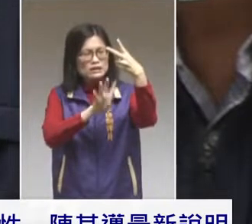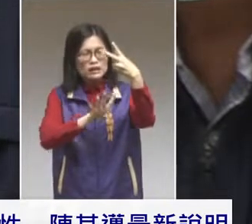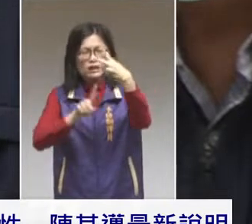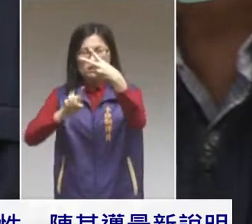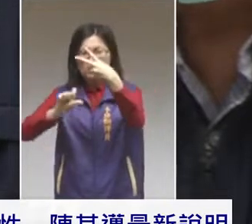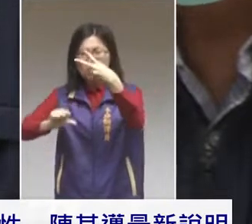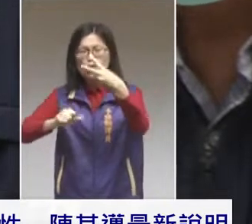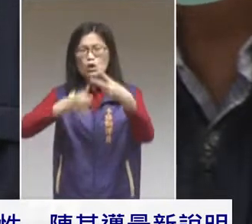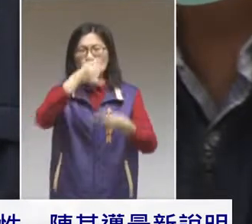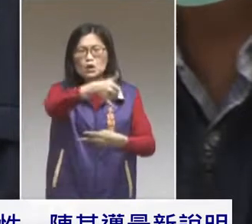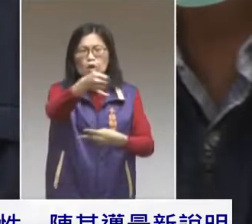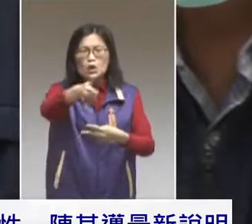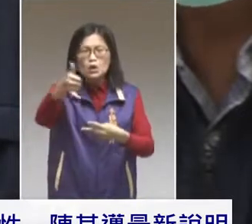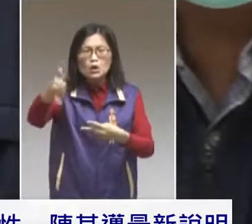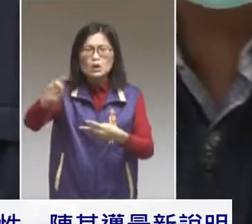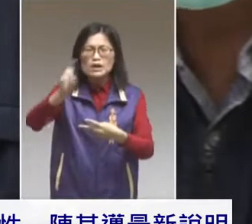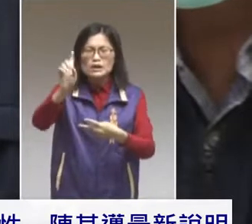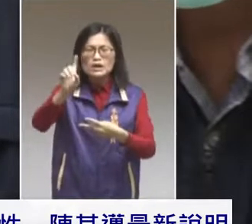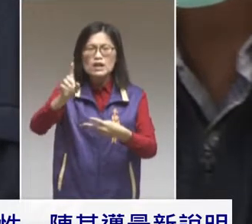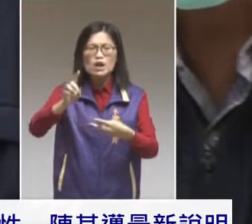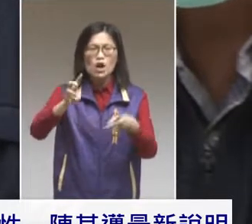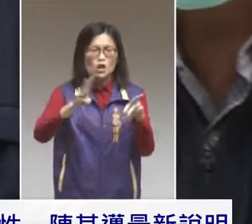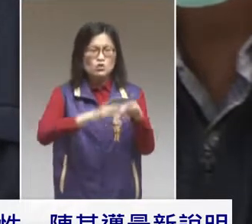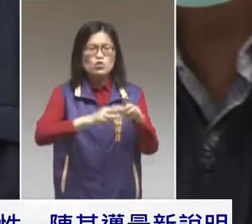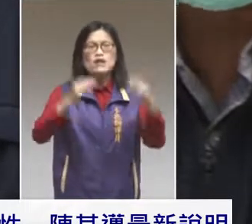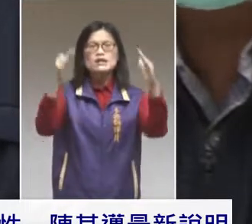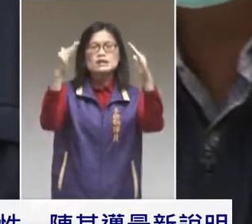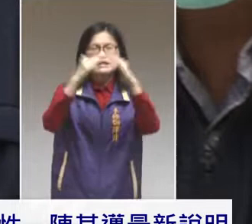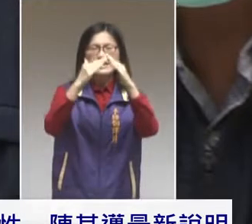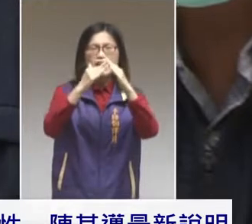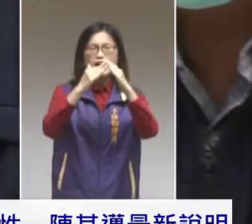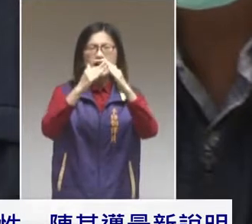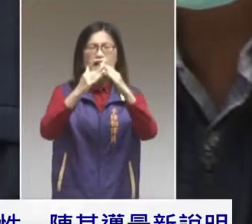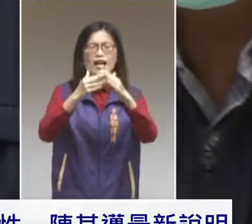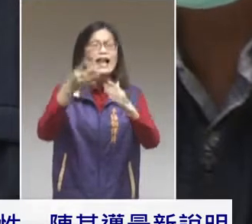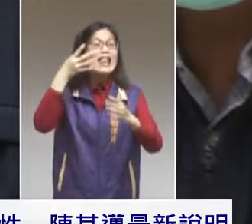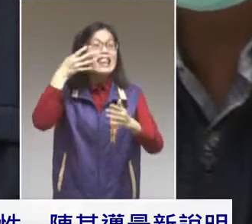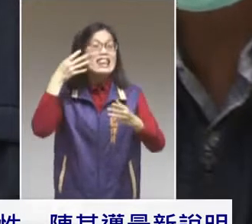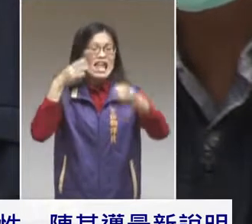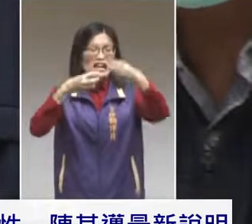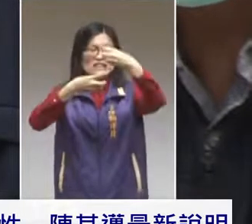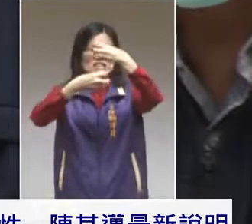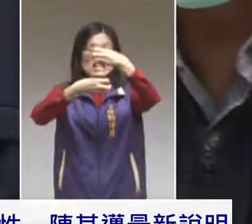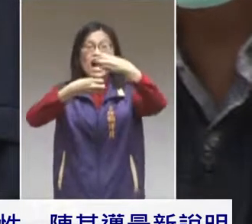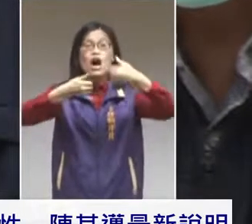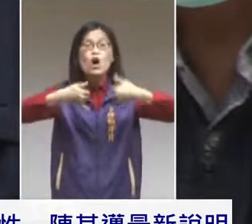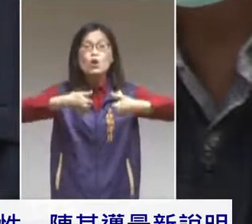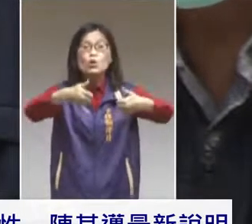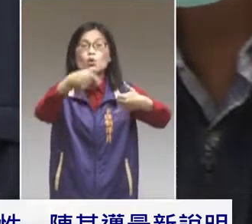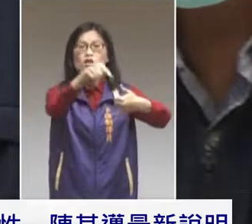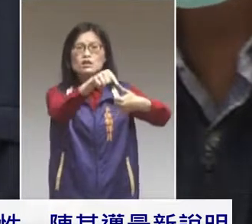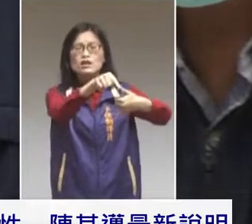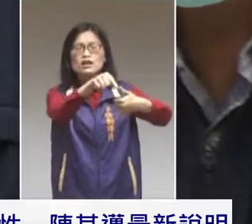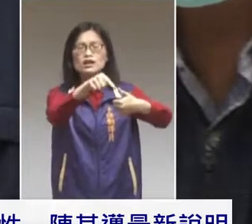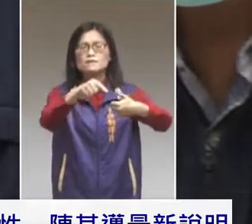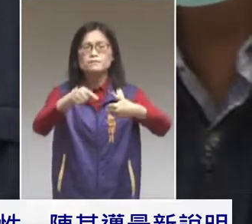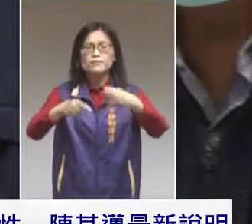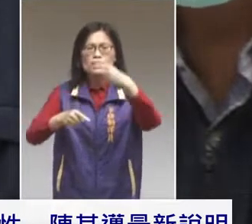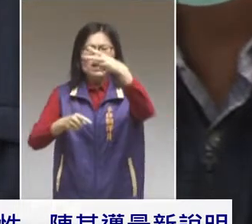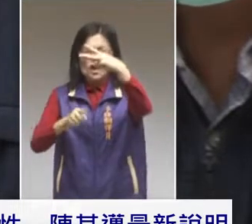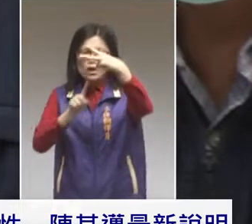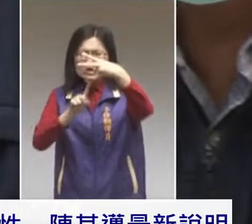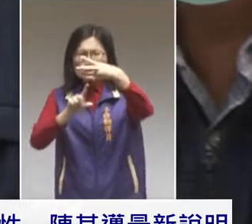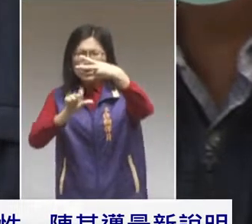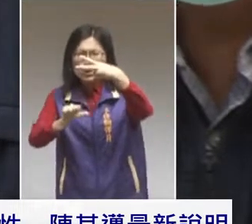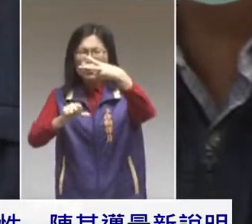牛肉面店。2月14号到15号，都有到这个全家便利商店，在南昌路